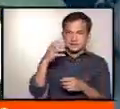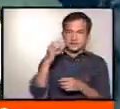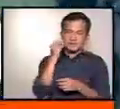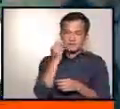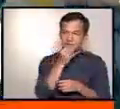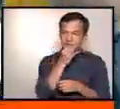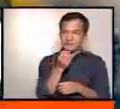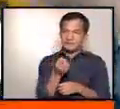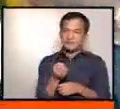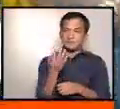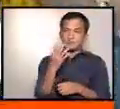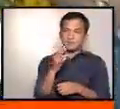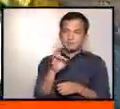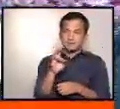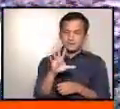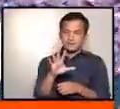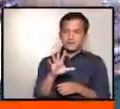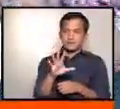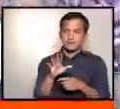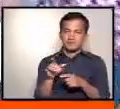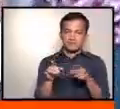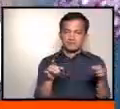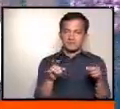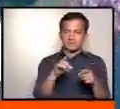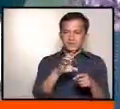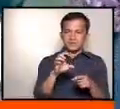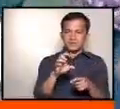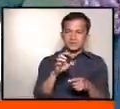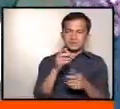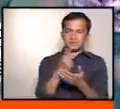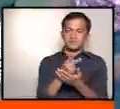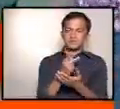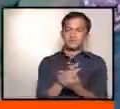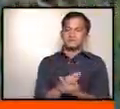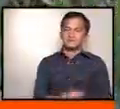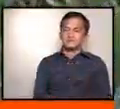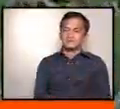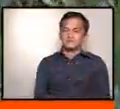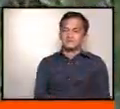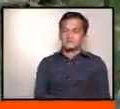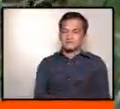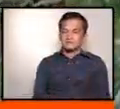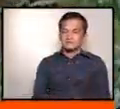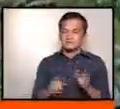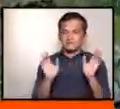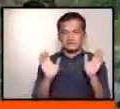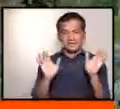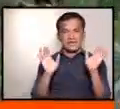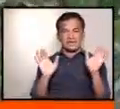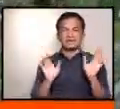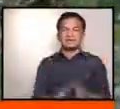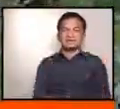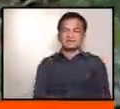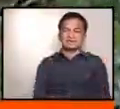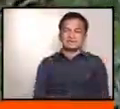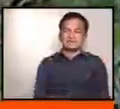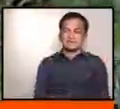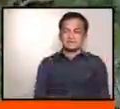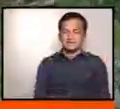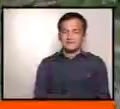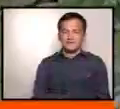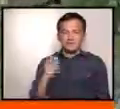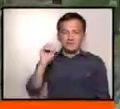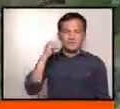sa presyong mula 75 hanggang 100 pesos. Amazing!